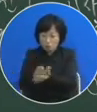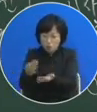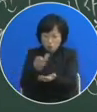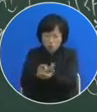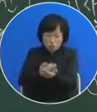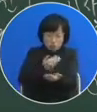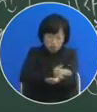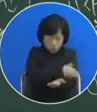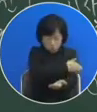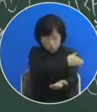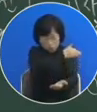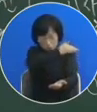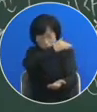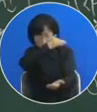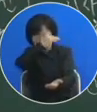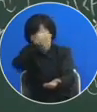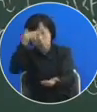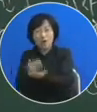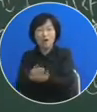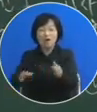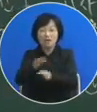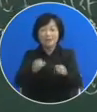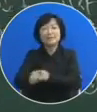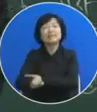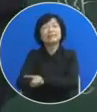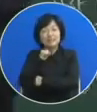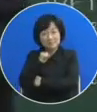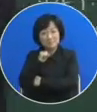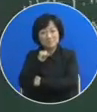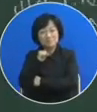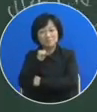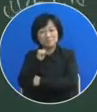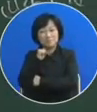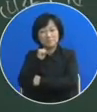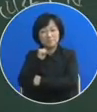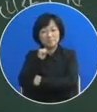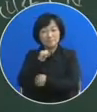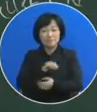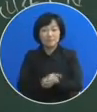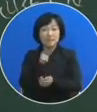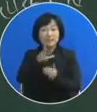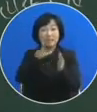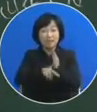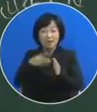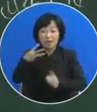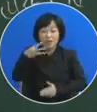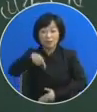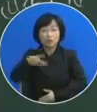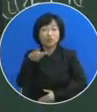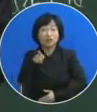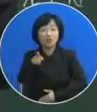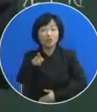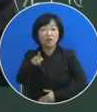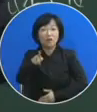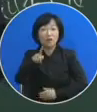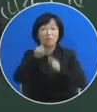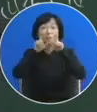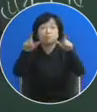천주교에서 모은 거예요. And so that's how the Catholic Church was able to gather so much money. 그게 루터가 말을 한 겁니다. And Luther said something about that.